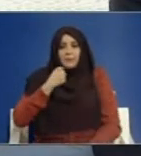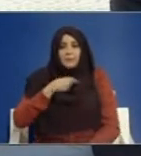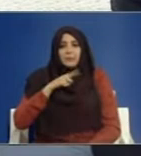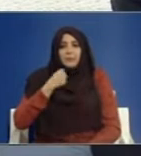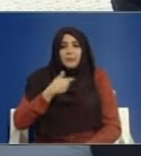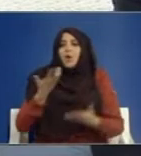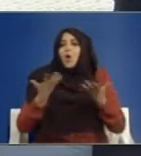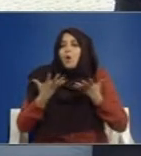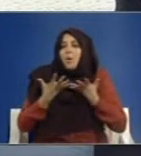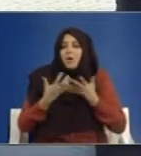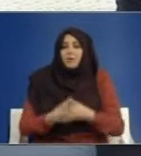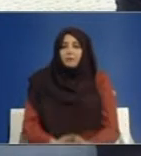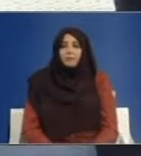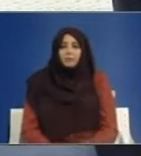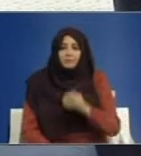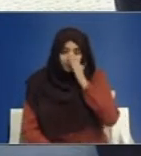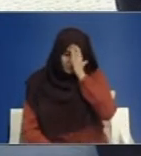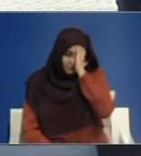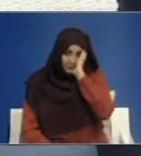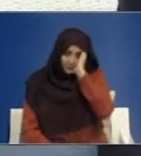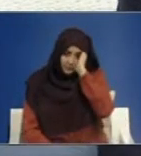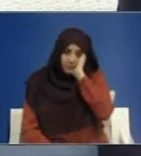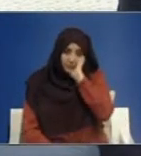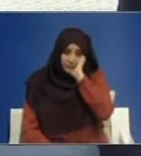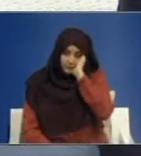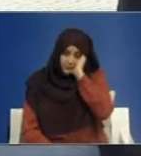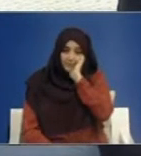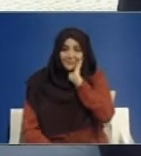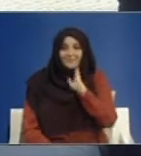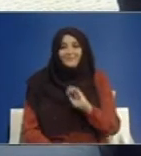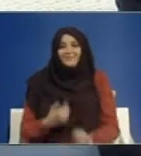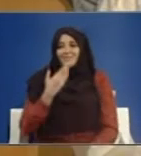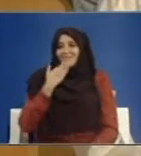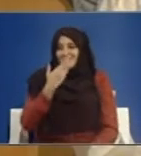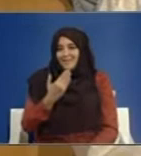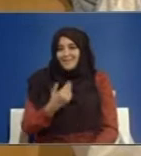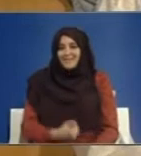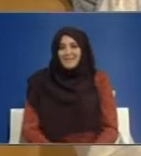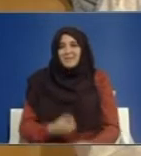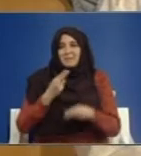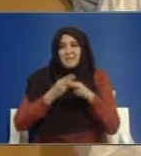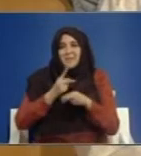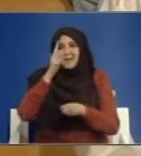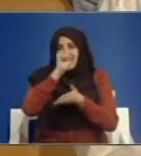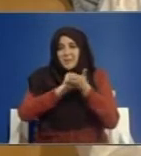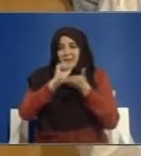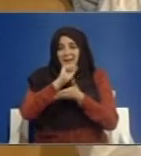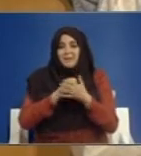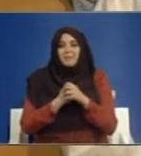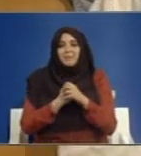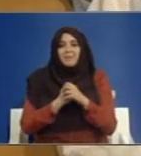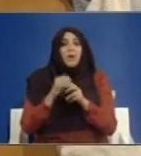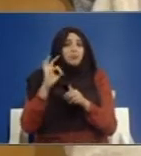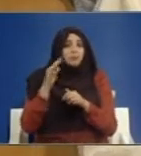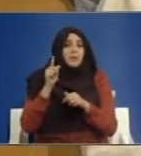أو كيف لك شيخ محمد؟ شكرا أستاذ هارون، شكرا شيخنا أبو عبد السلام، بسم الله الرحمن الرحيم. طبعا